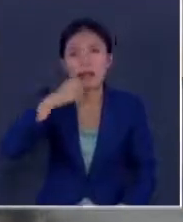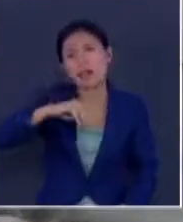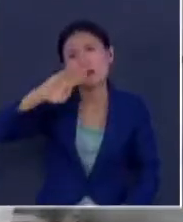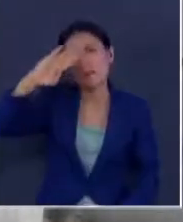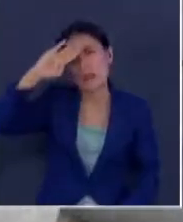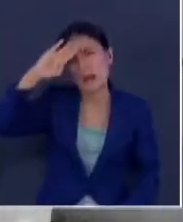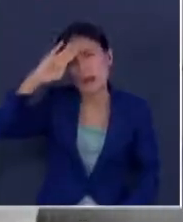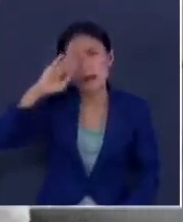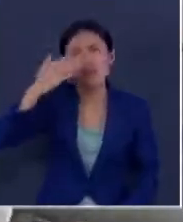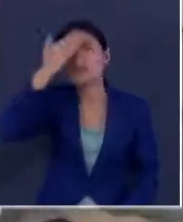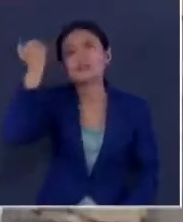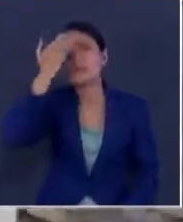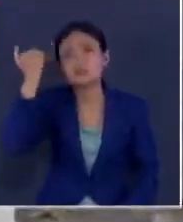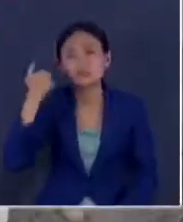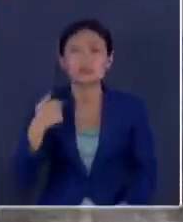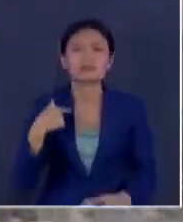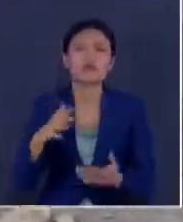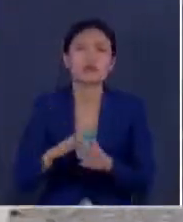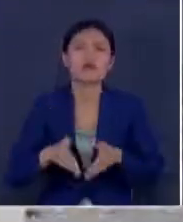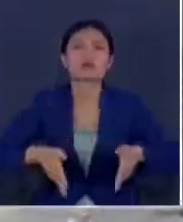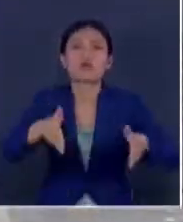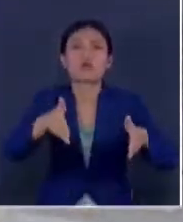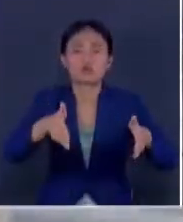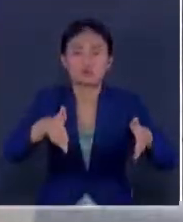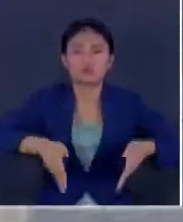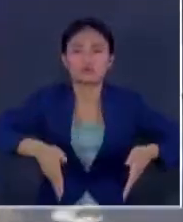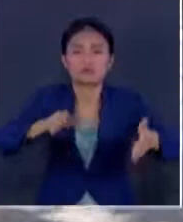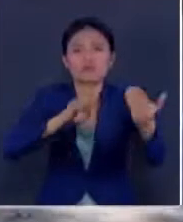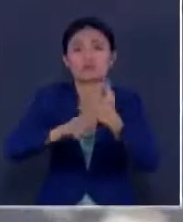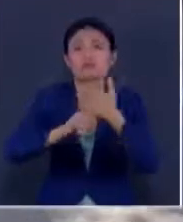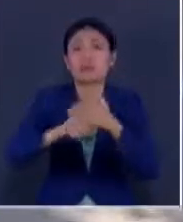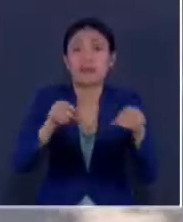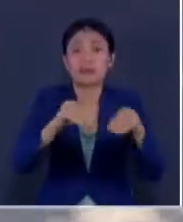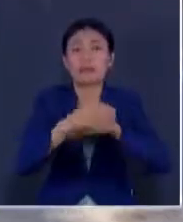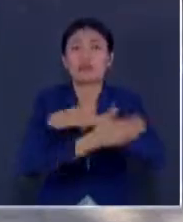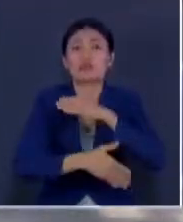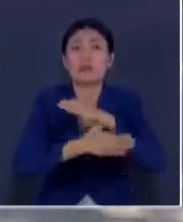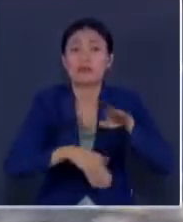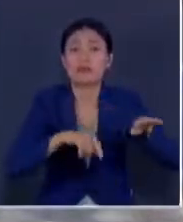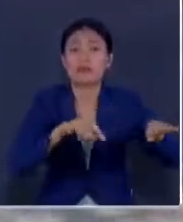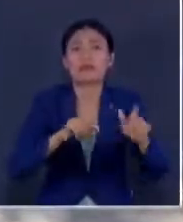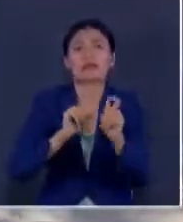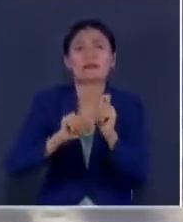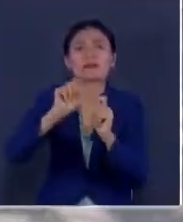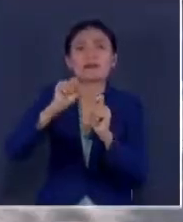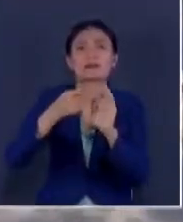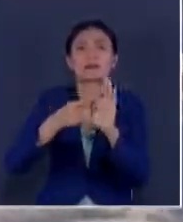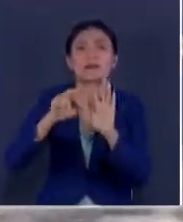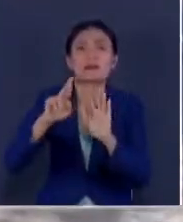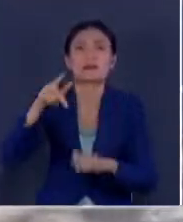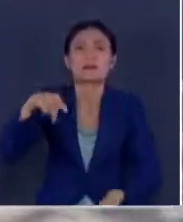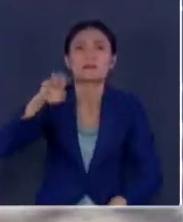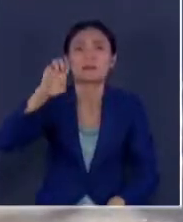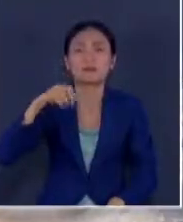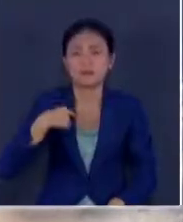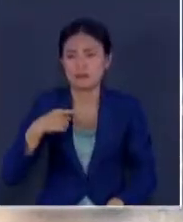นนและรางรถไฟบริเวณถนนเลียบรถไฟทางตัดรถไฟยางเนิ้งอำเภอสารภีจากฝั่งถนนเลี่ยงเมืองเชียงใหม่ล